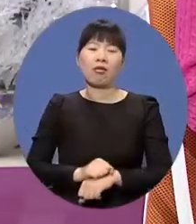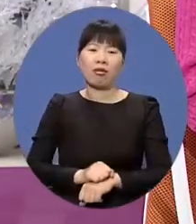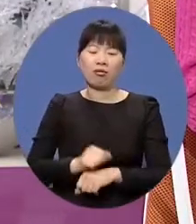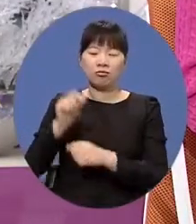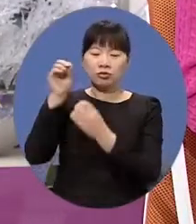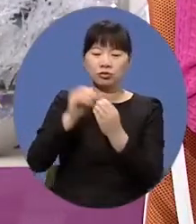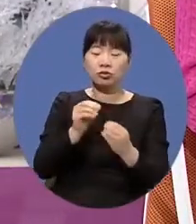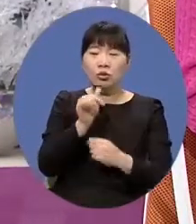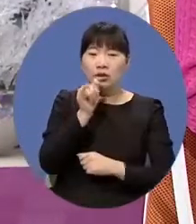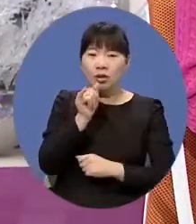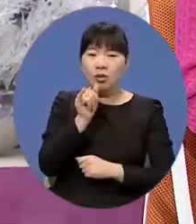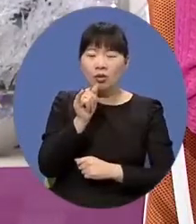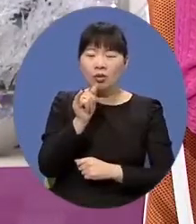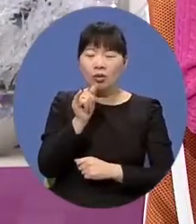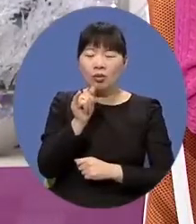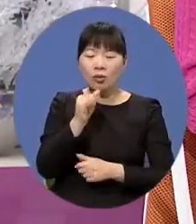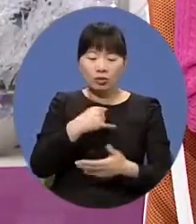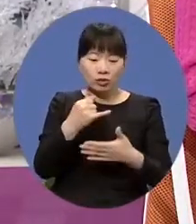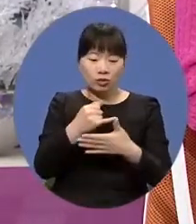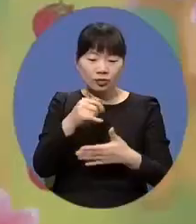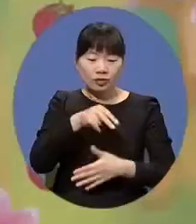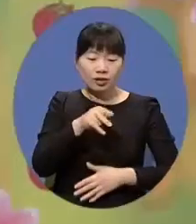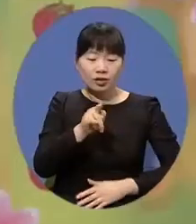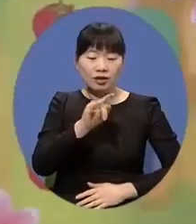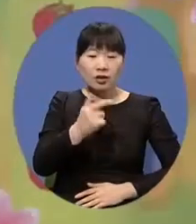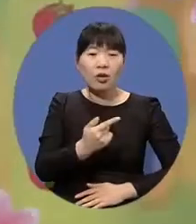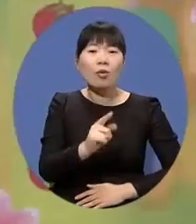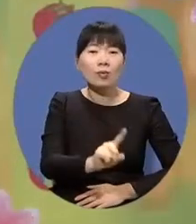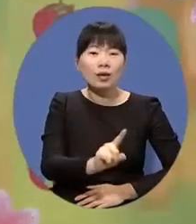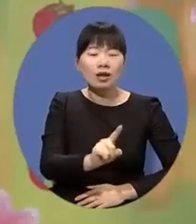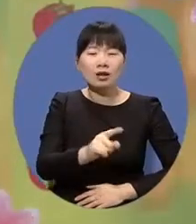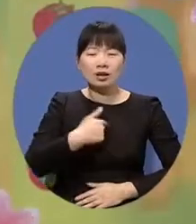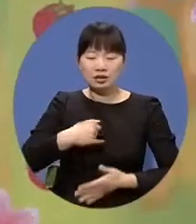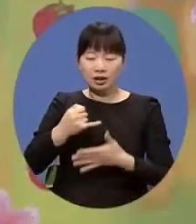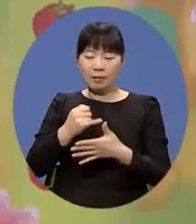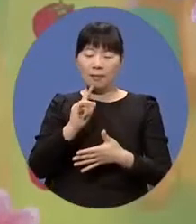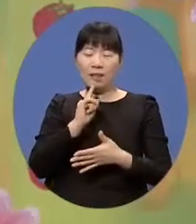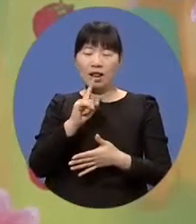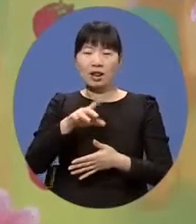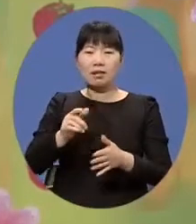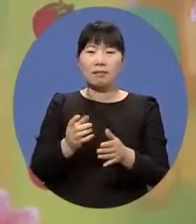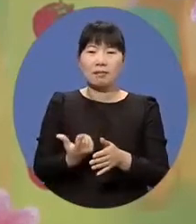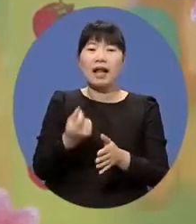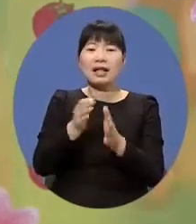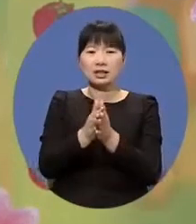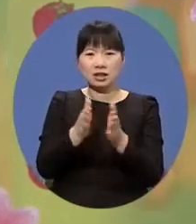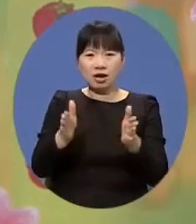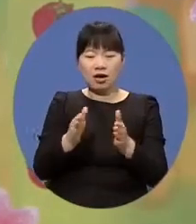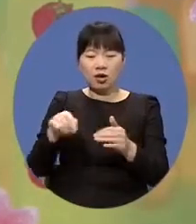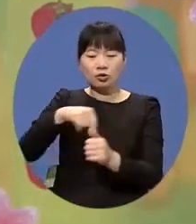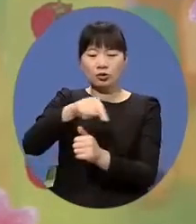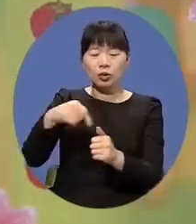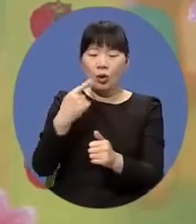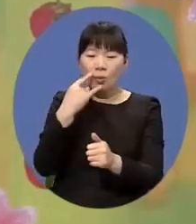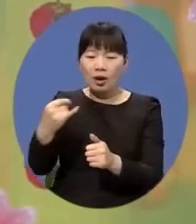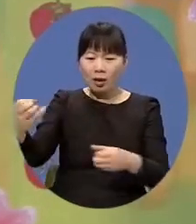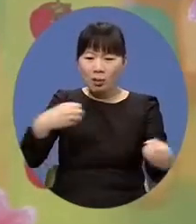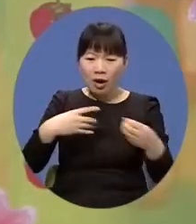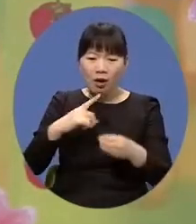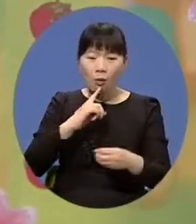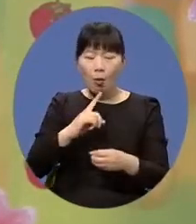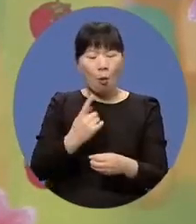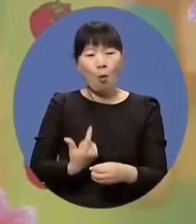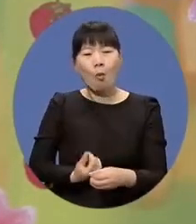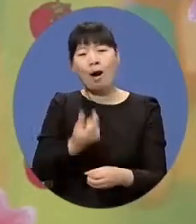유전이 있는 건지, 어때요, 서현님 같은 저희 경우는? 같은 게 서현이들 일단 말이 굉장히 빨랐고요. 옆에 주변에 엄마들이 이렇게 놀랄 정도로 말이